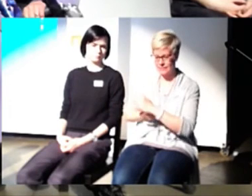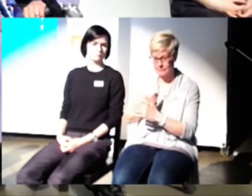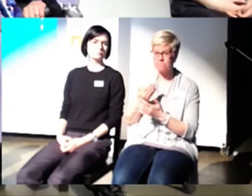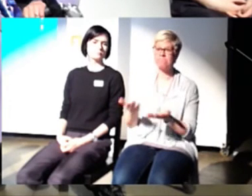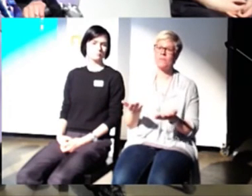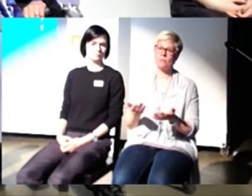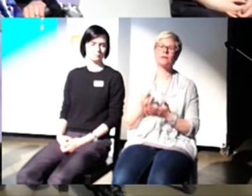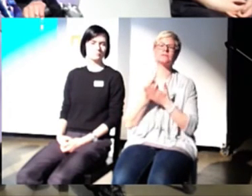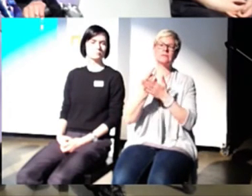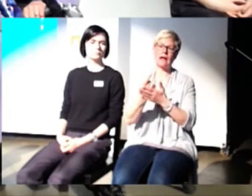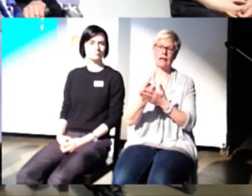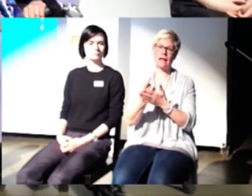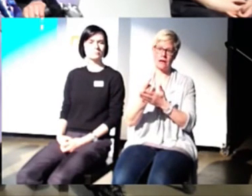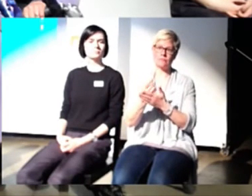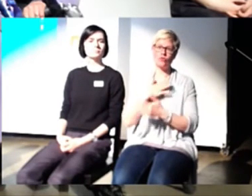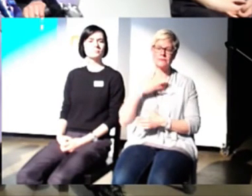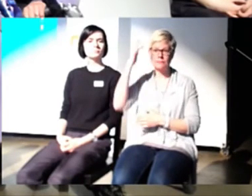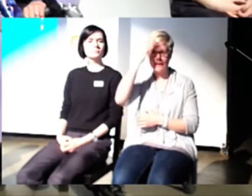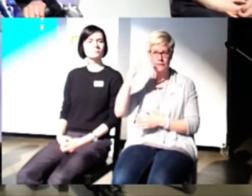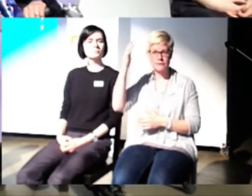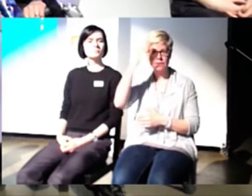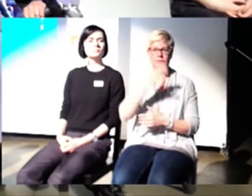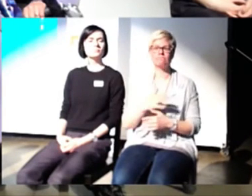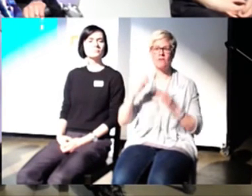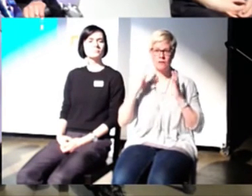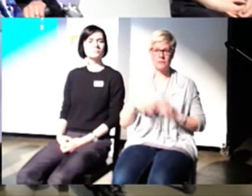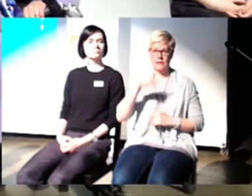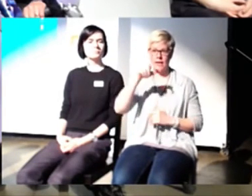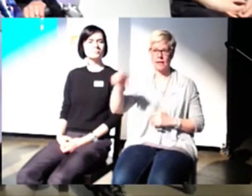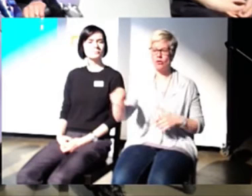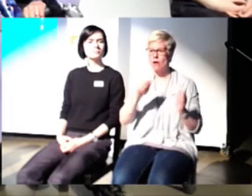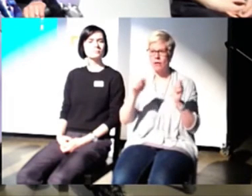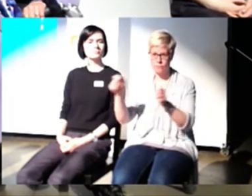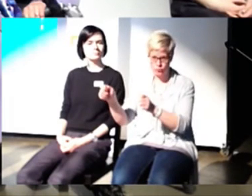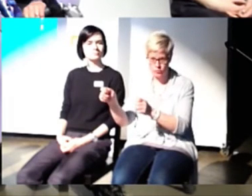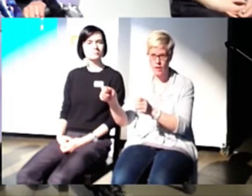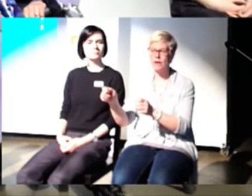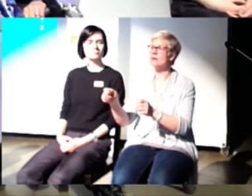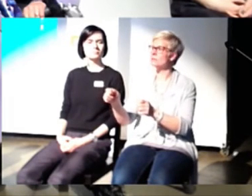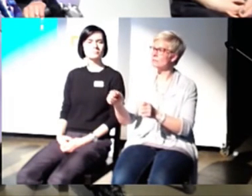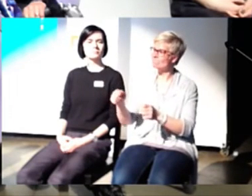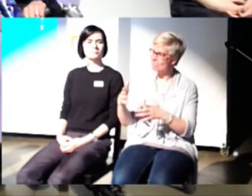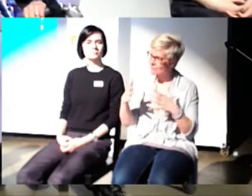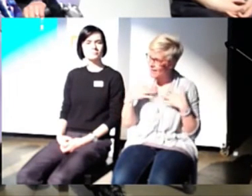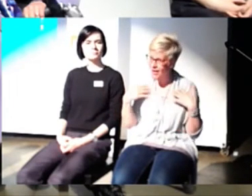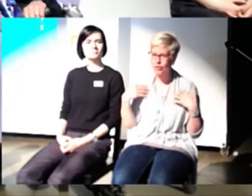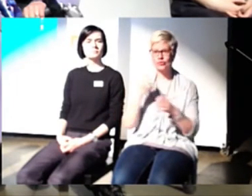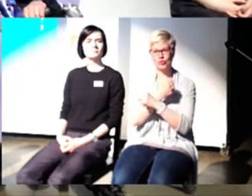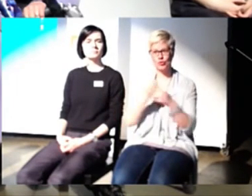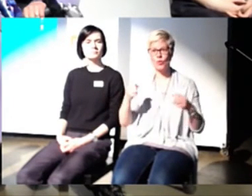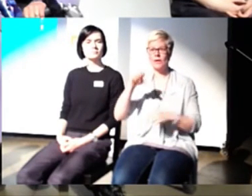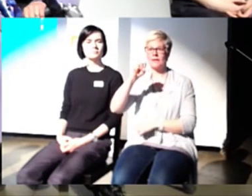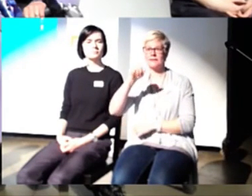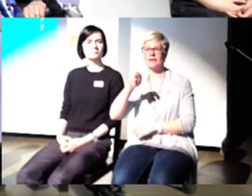että hakemukset tulisivat ja siksi mulla oli ihan tosi suuri ilo, että Sari kutsui mut mukaan, vaikka mä en ehkä